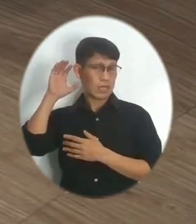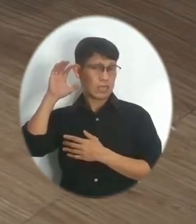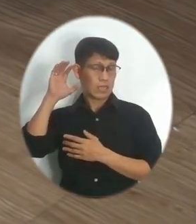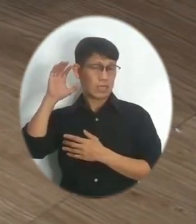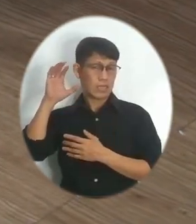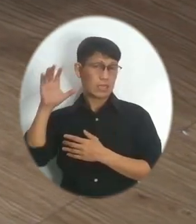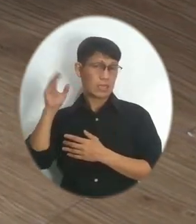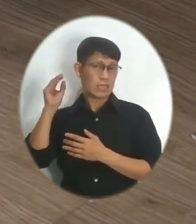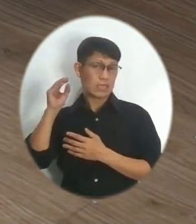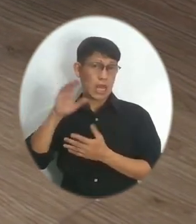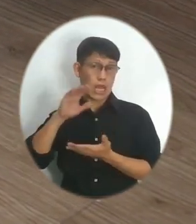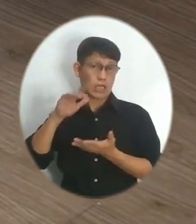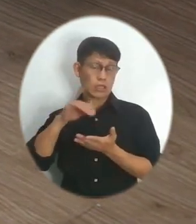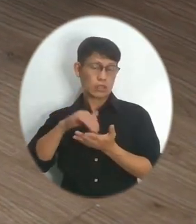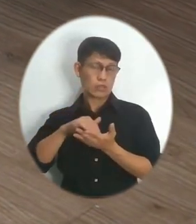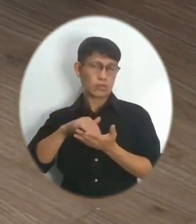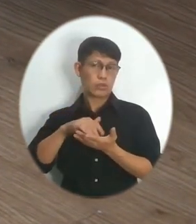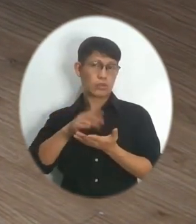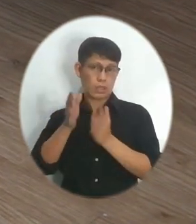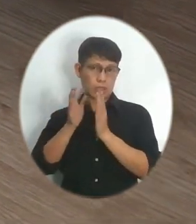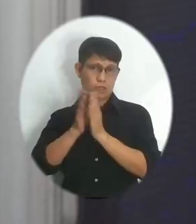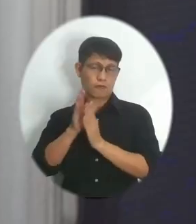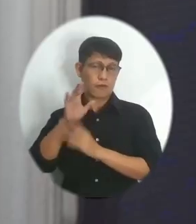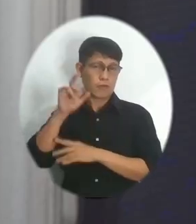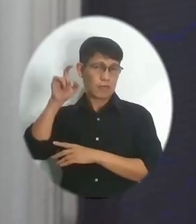dahil po magkaka-hearing aid na po siya.